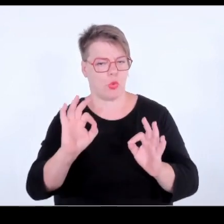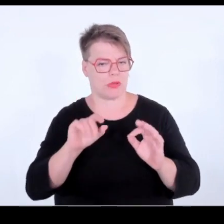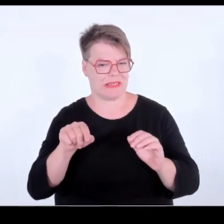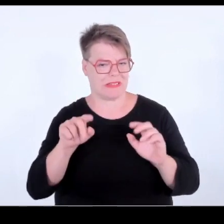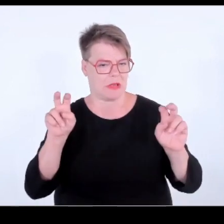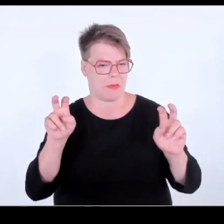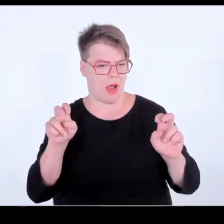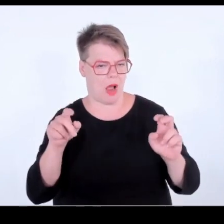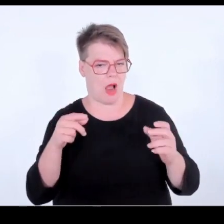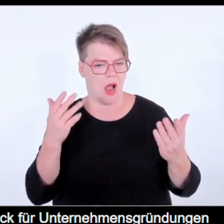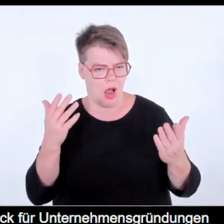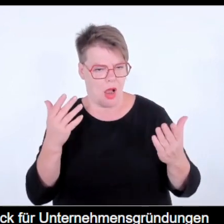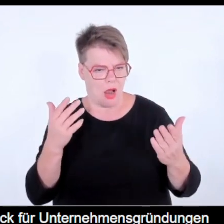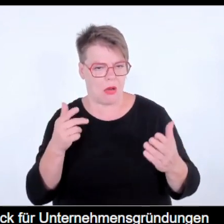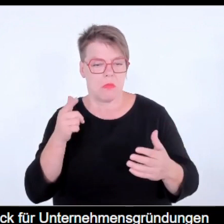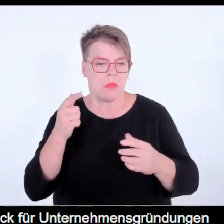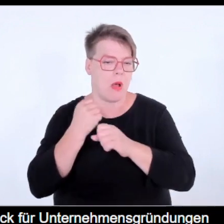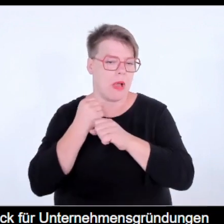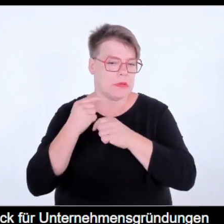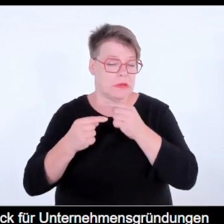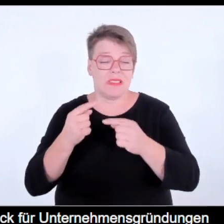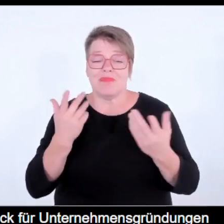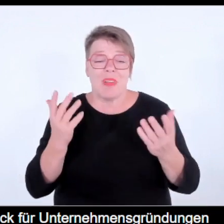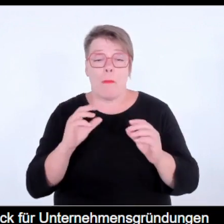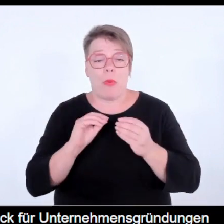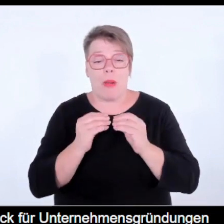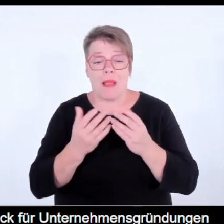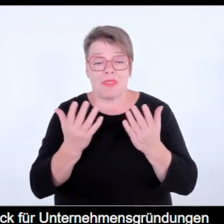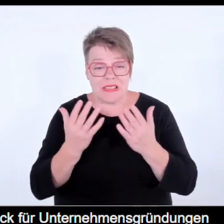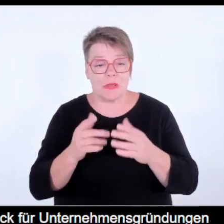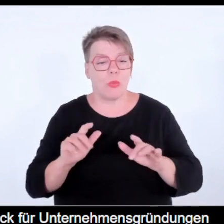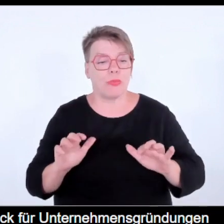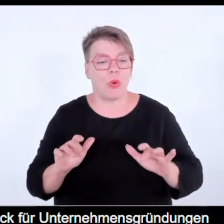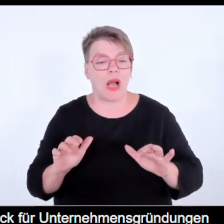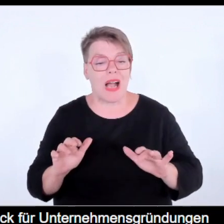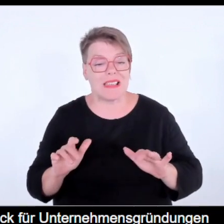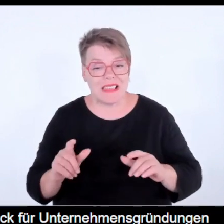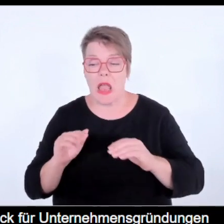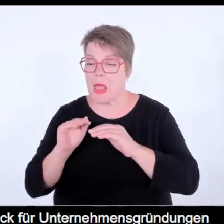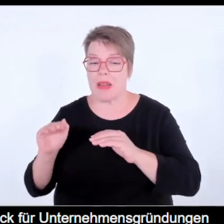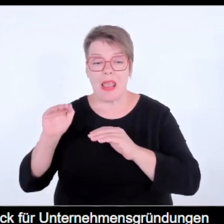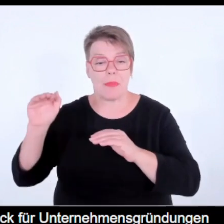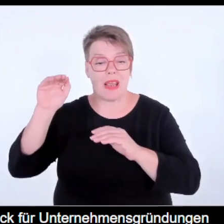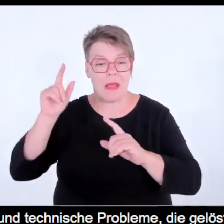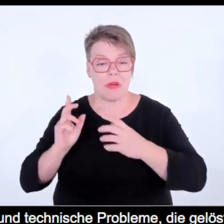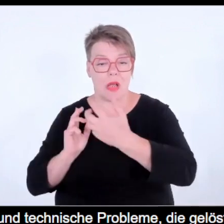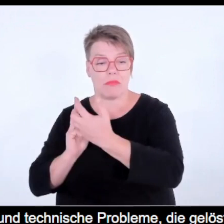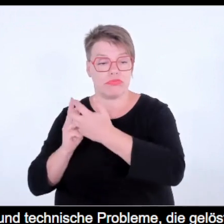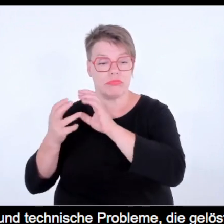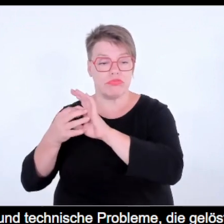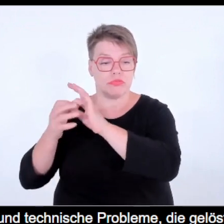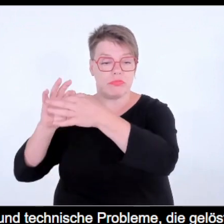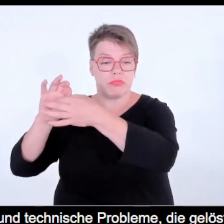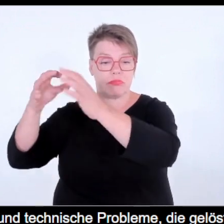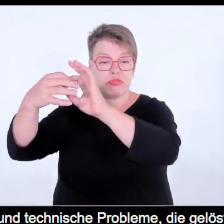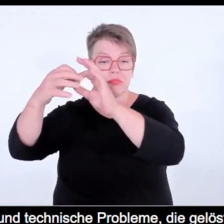Überschichten einzelner Normen, Teilen müssen Normen eins zu eins umgesetzt werden, erlangen direkte Rechtskraft. Zum Teil haben sie eine Überleitung.